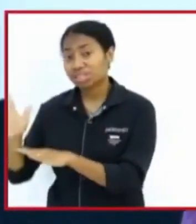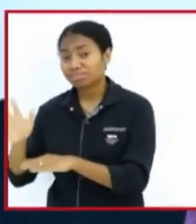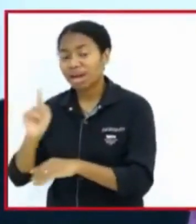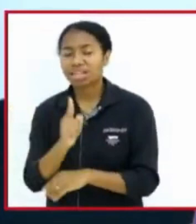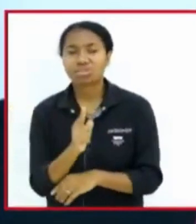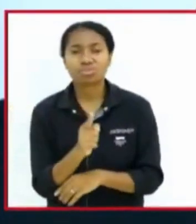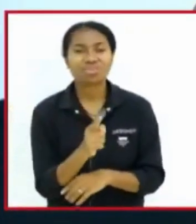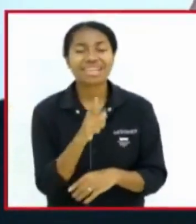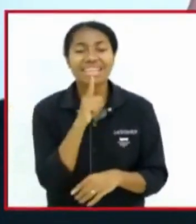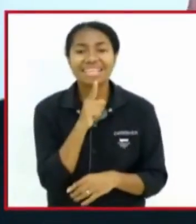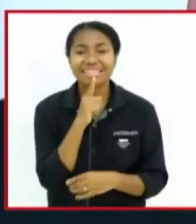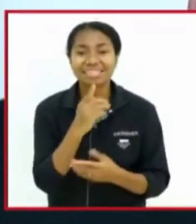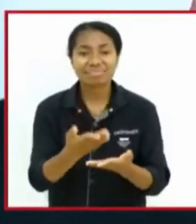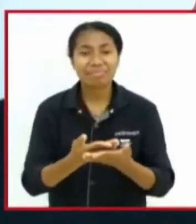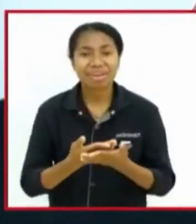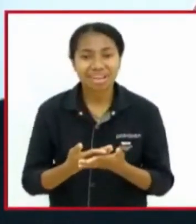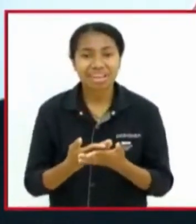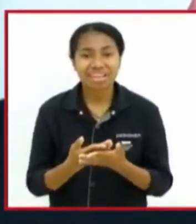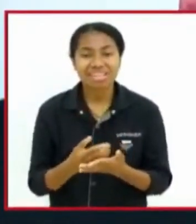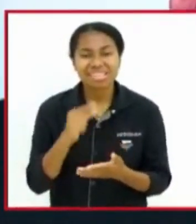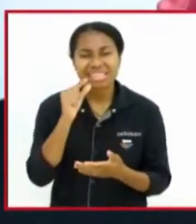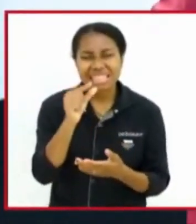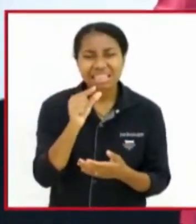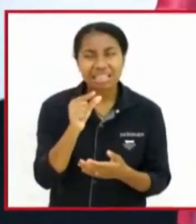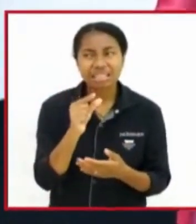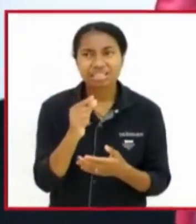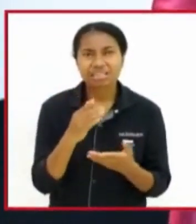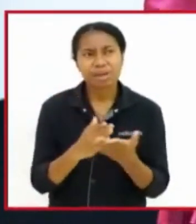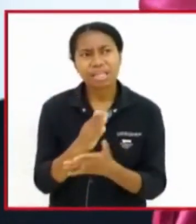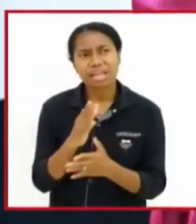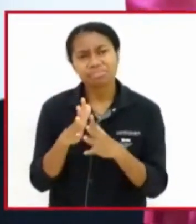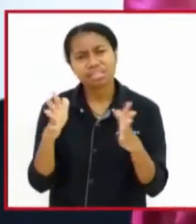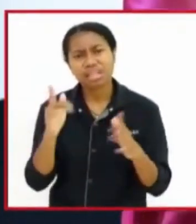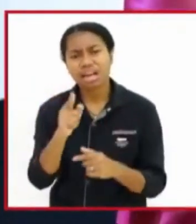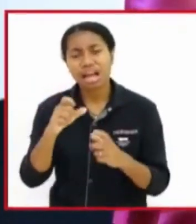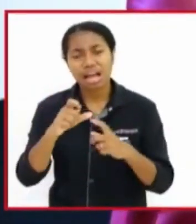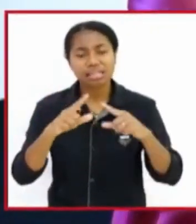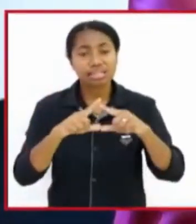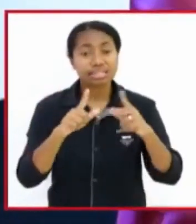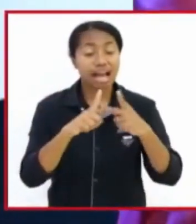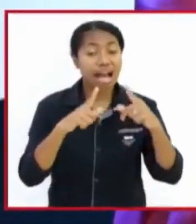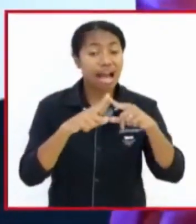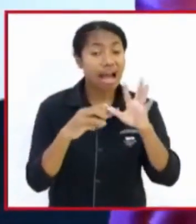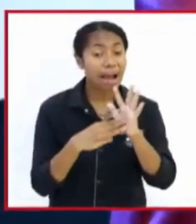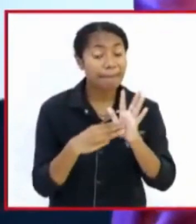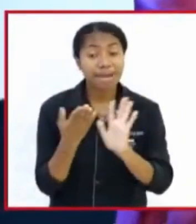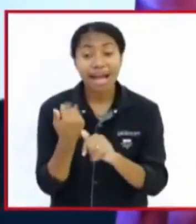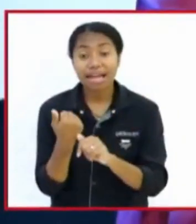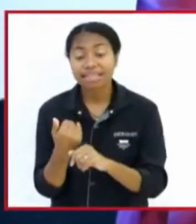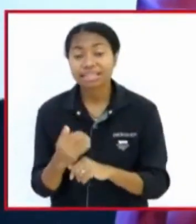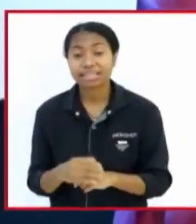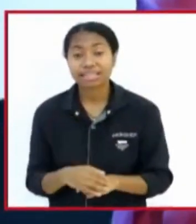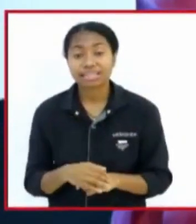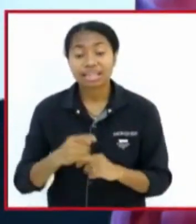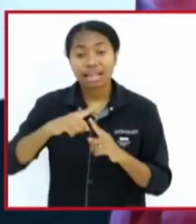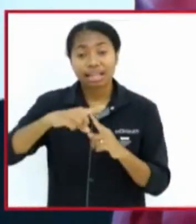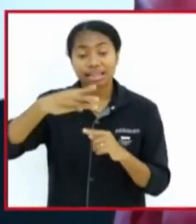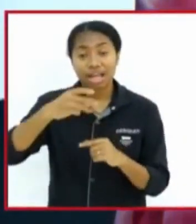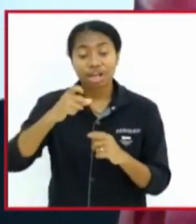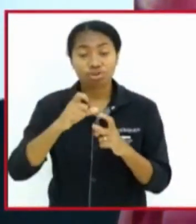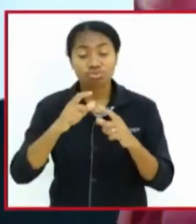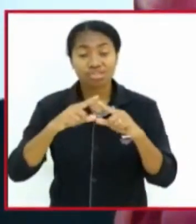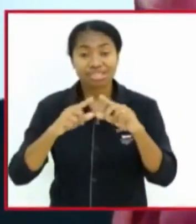Inggris membeli sebagian besar saham dari eh Hai Terusan